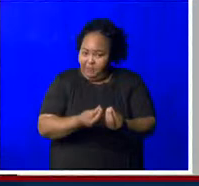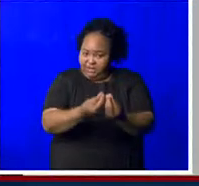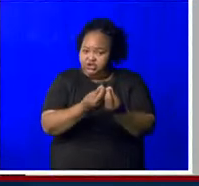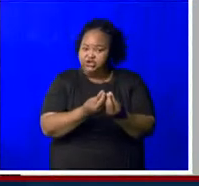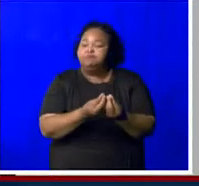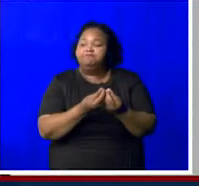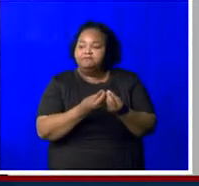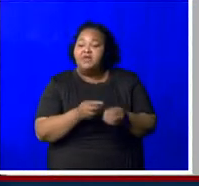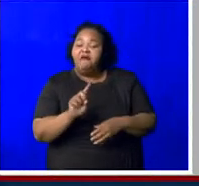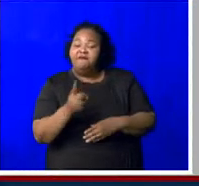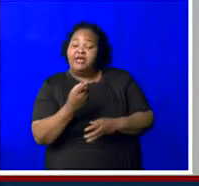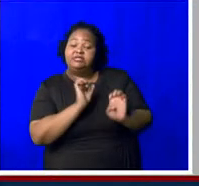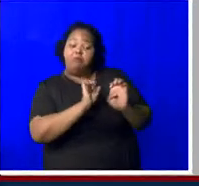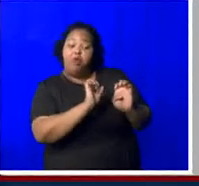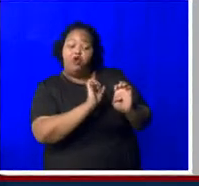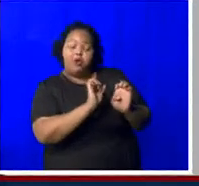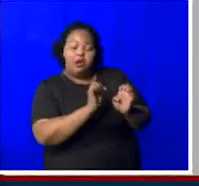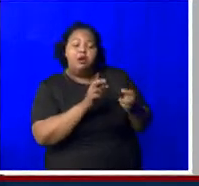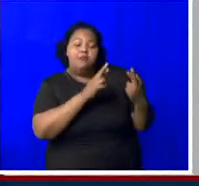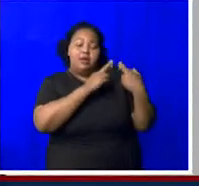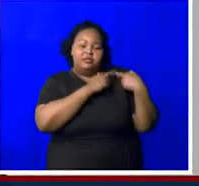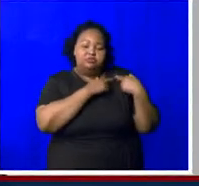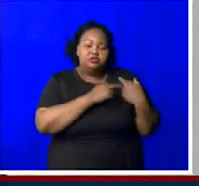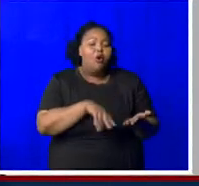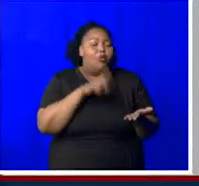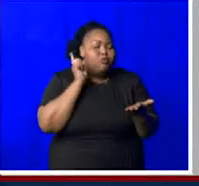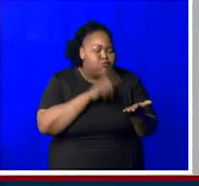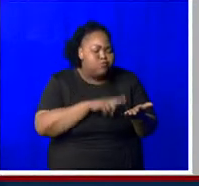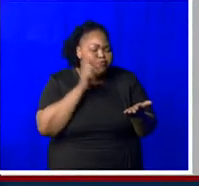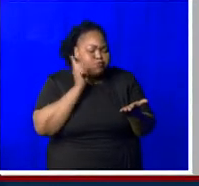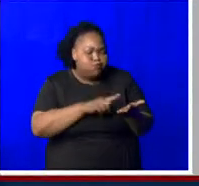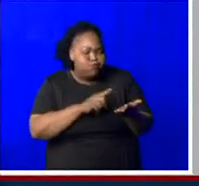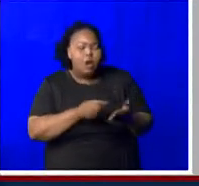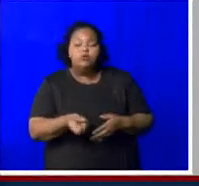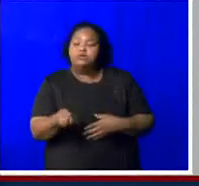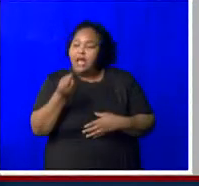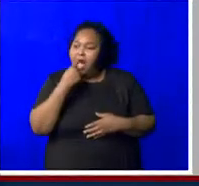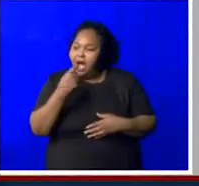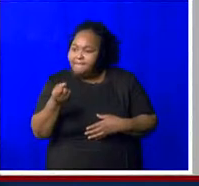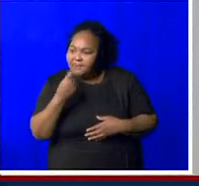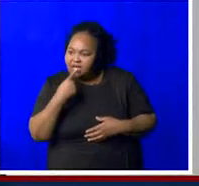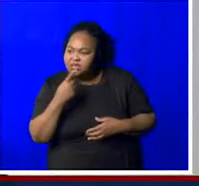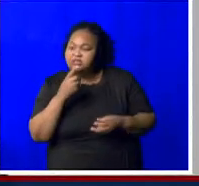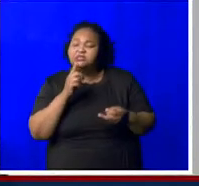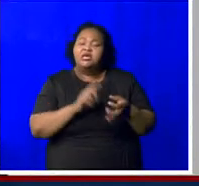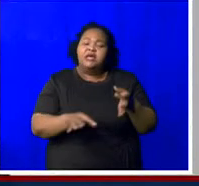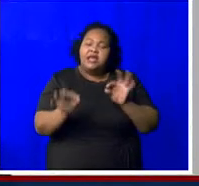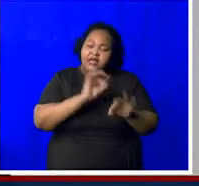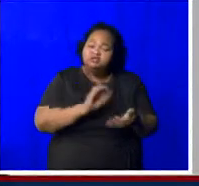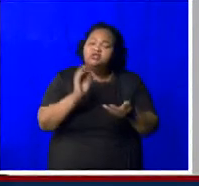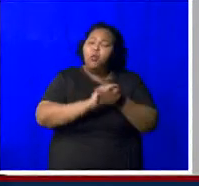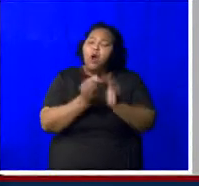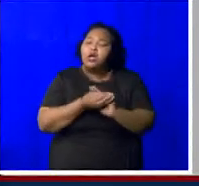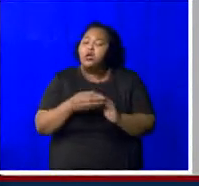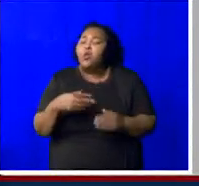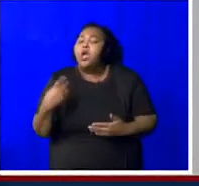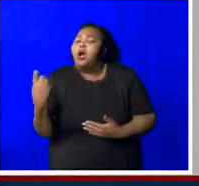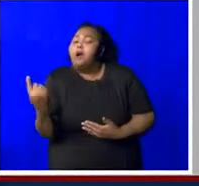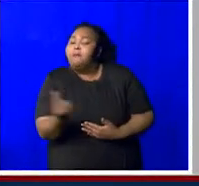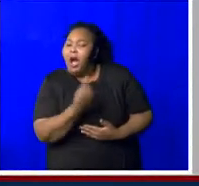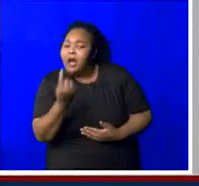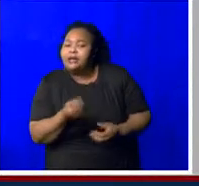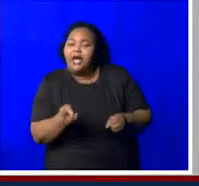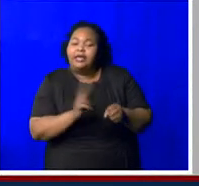ngalinye ngeliphilisi ngalinye kwekuthi liyakhiwe kuphi lakhiwe ngubani ngatiphi itifiketi